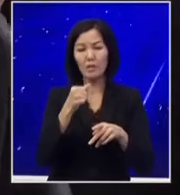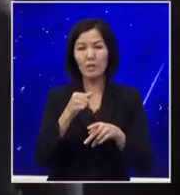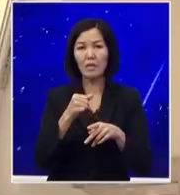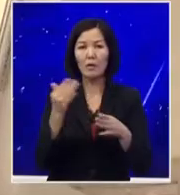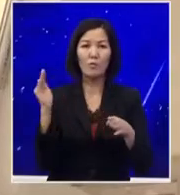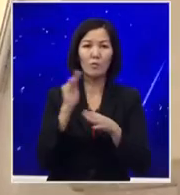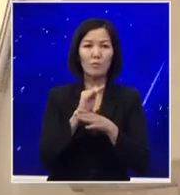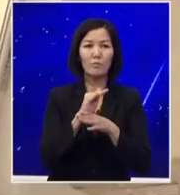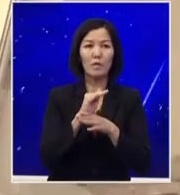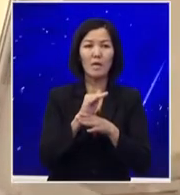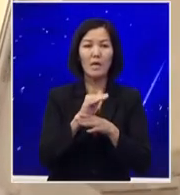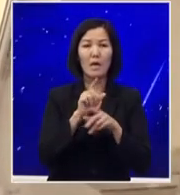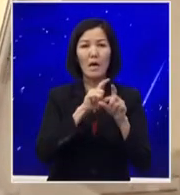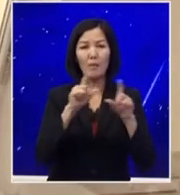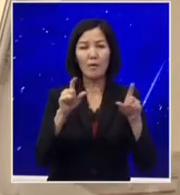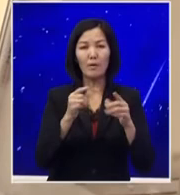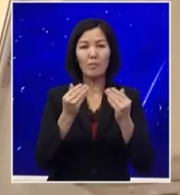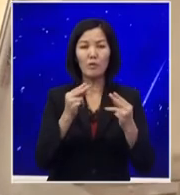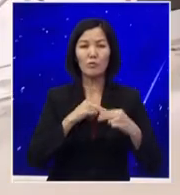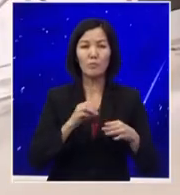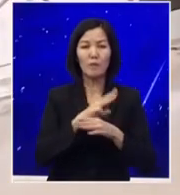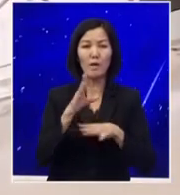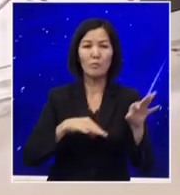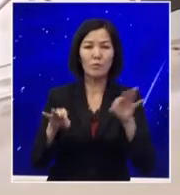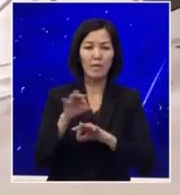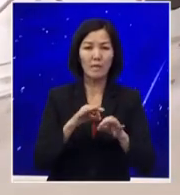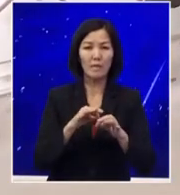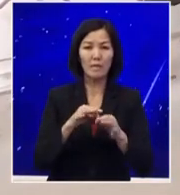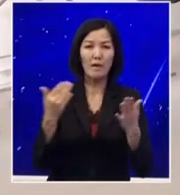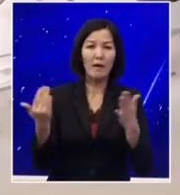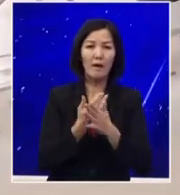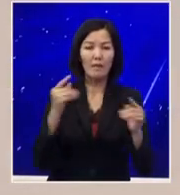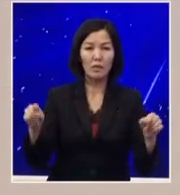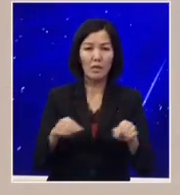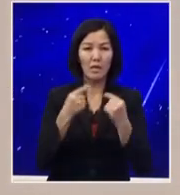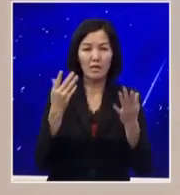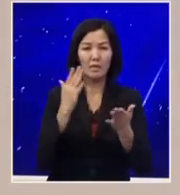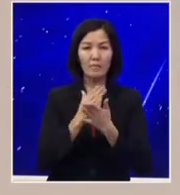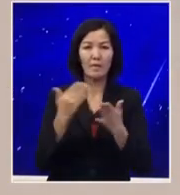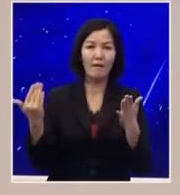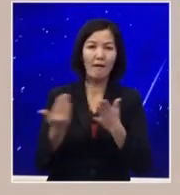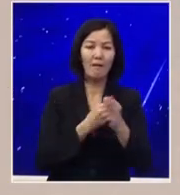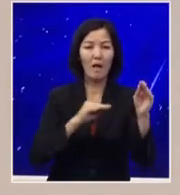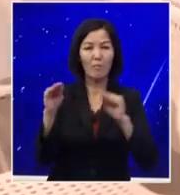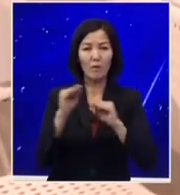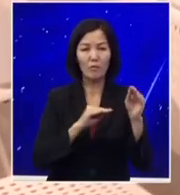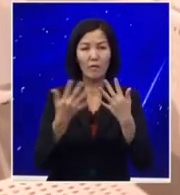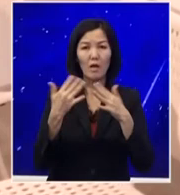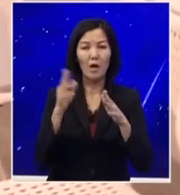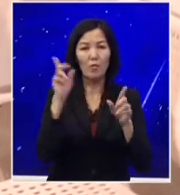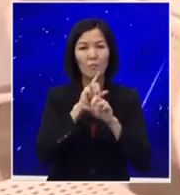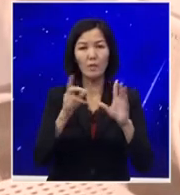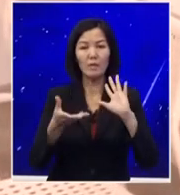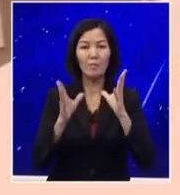қосымша жапсаржай қосылыпты. Биыл жұмыспен қамтудың жол картасы аясында қайта жаңартылып жатыр. Қайта жабдықталып, ауылдық мектеп